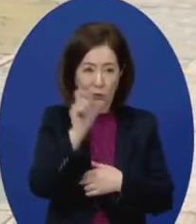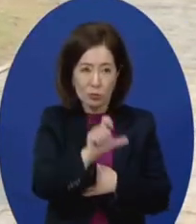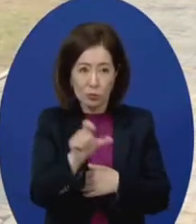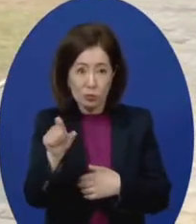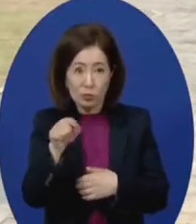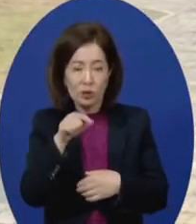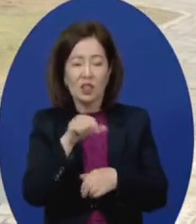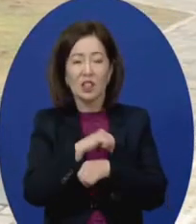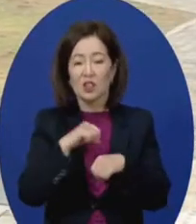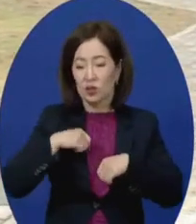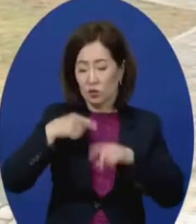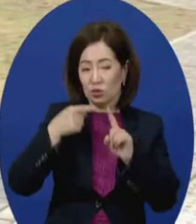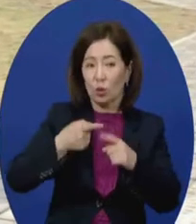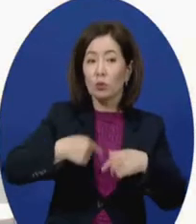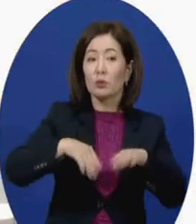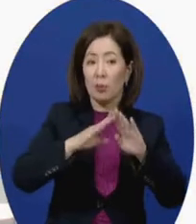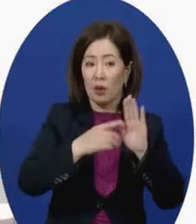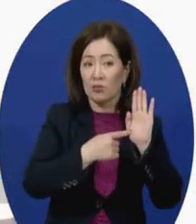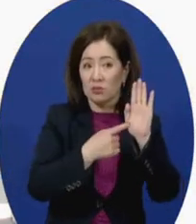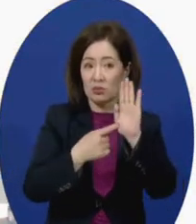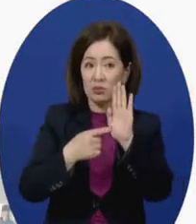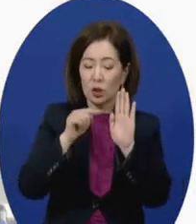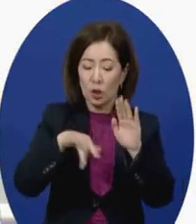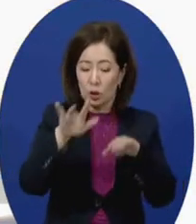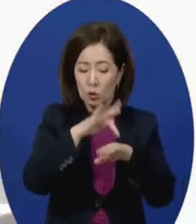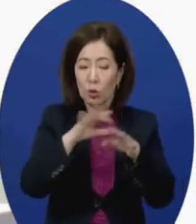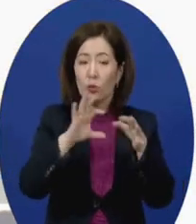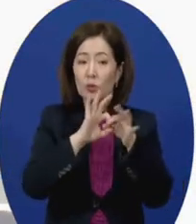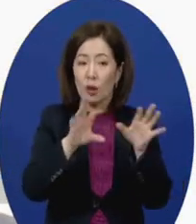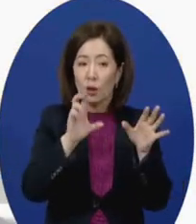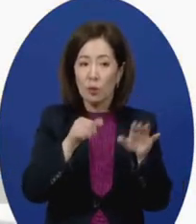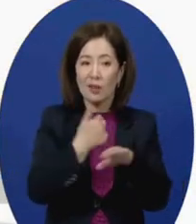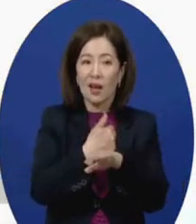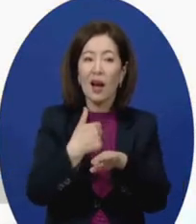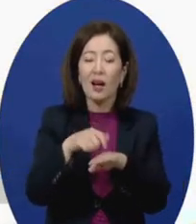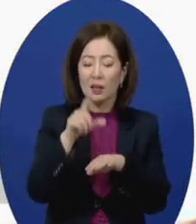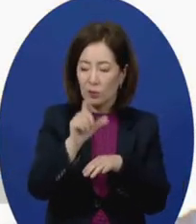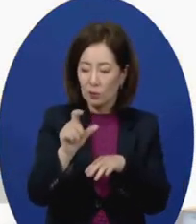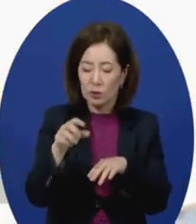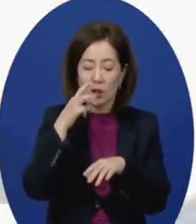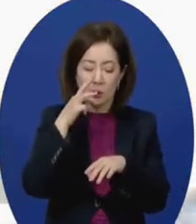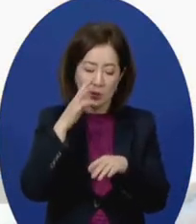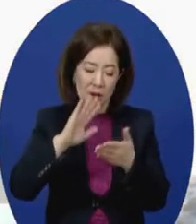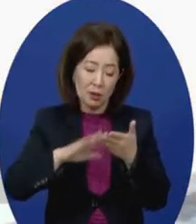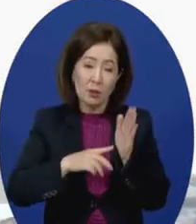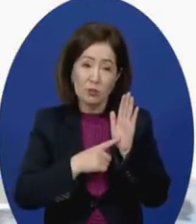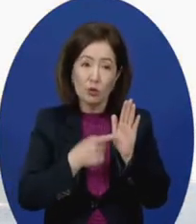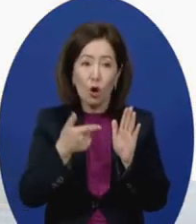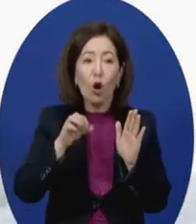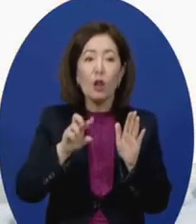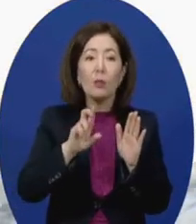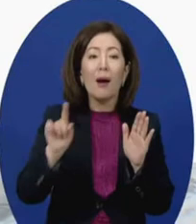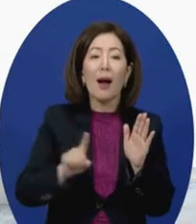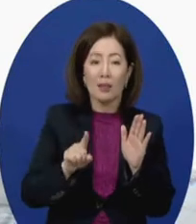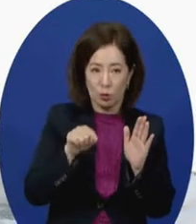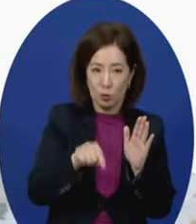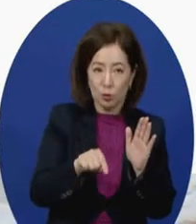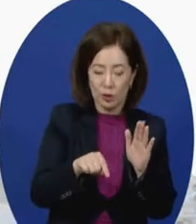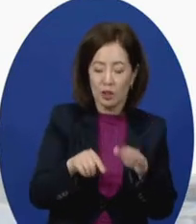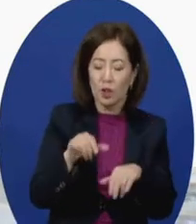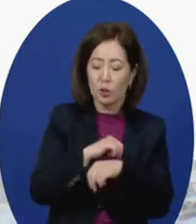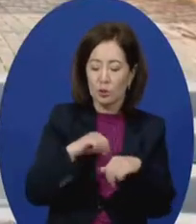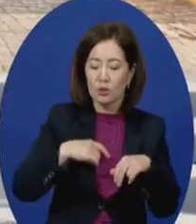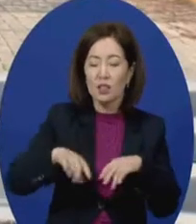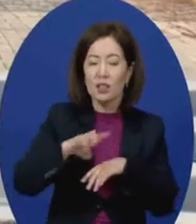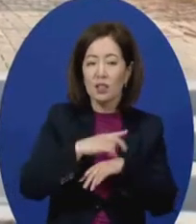жуулчдад мөн нутгийн иргэдэд зориулсан байгууламж юм. Энэ төв бүрэн ашиглалтанд орсноор аялал жуулчлал, мэдээлэл сурталчилгааны гол баз болох учиртайг нутгийн